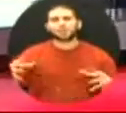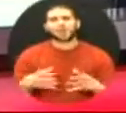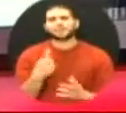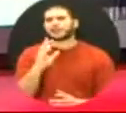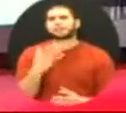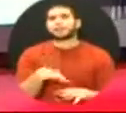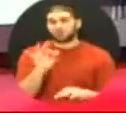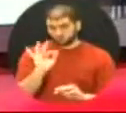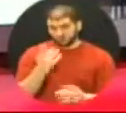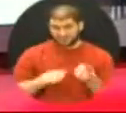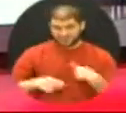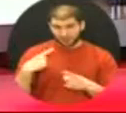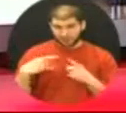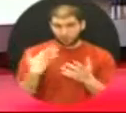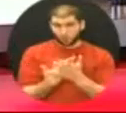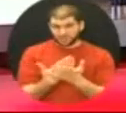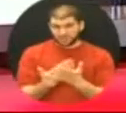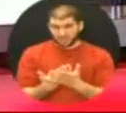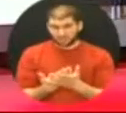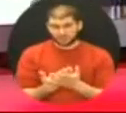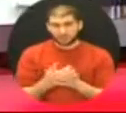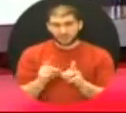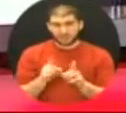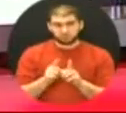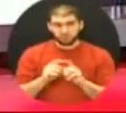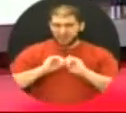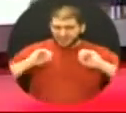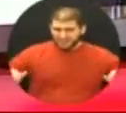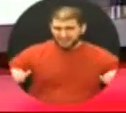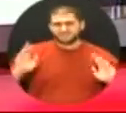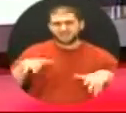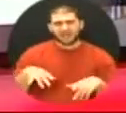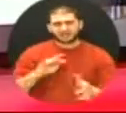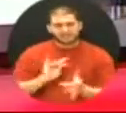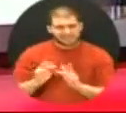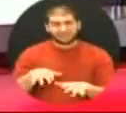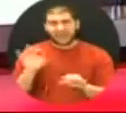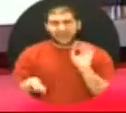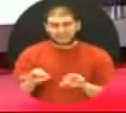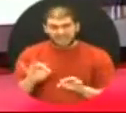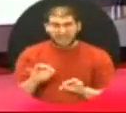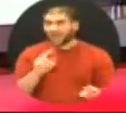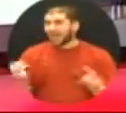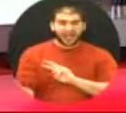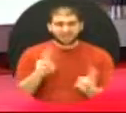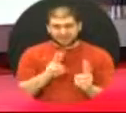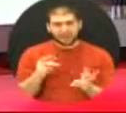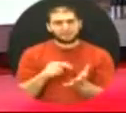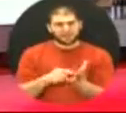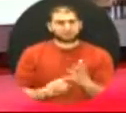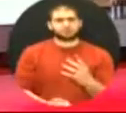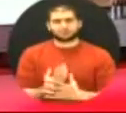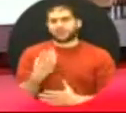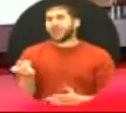בחרנו את זה? כדי להתחמק מהעובדה כיתוב שהשיסוע, שההסתה, אגב ההדדית, היא זאת שהביאה